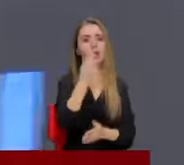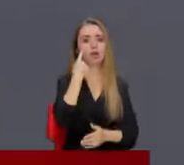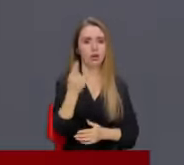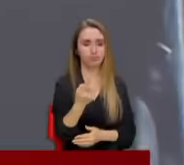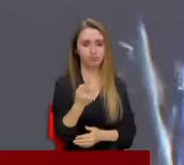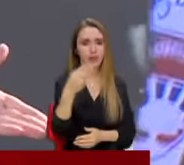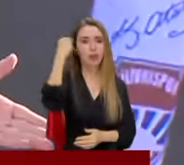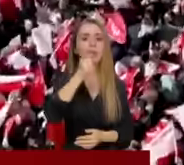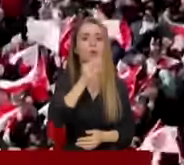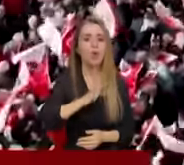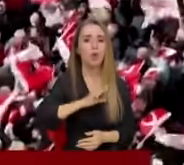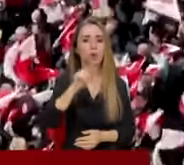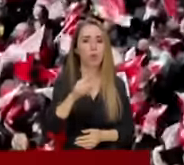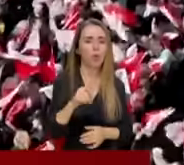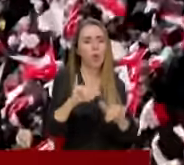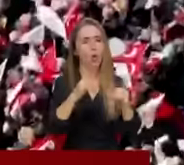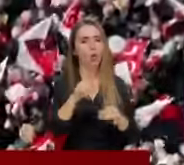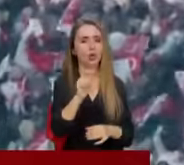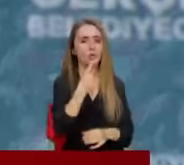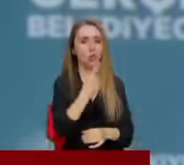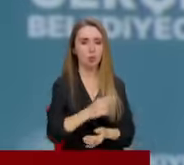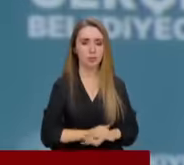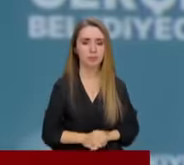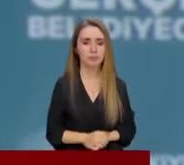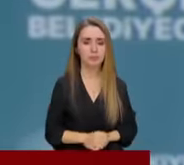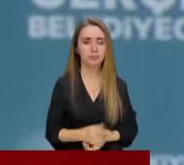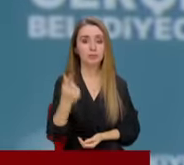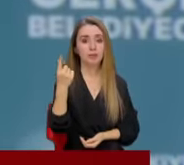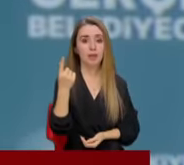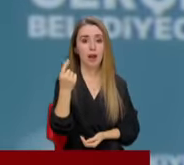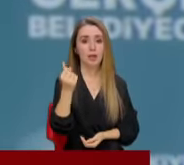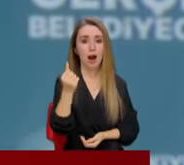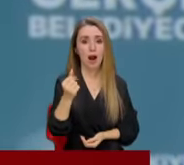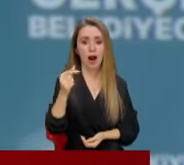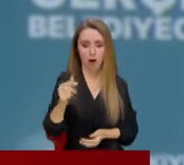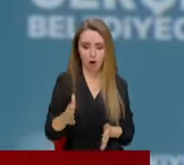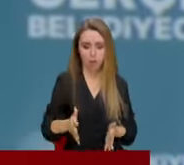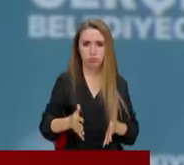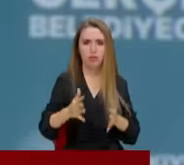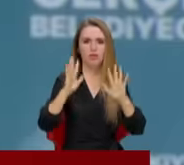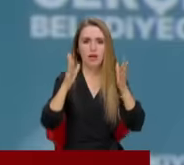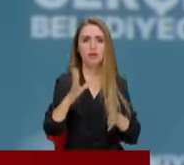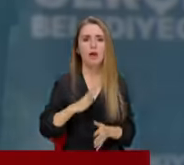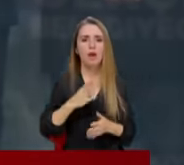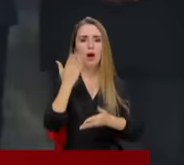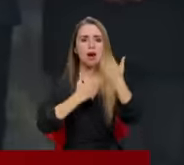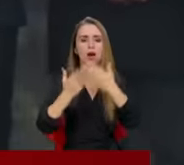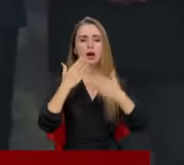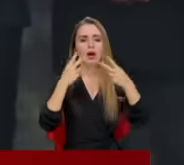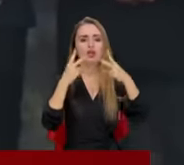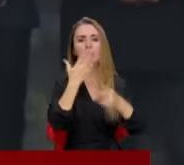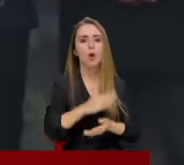üzerinden. İmamoğlu ayak oyunları diye karşılık verdi. Para kulelerinin doğru dürüst izahını yapamadı.